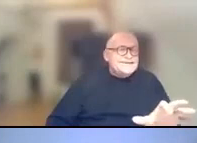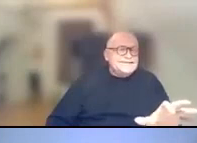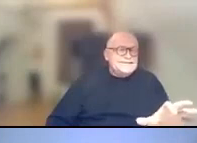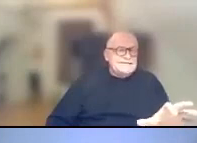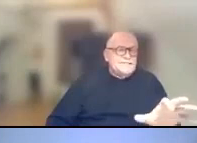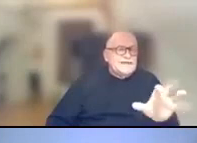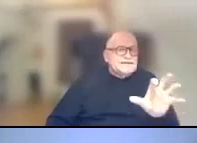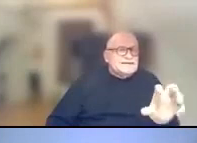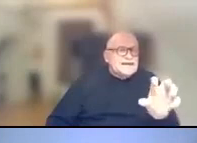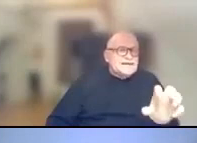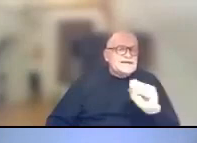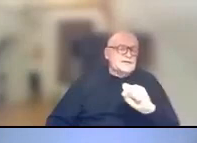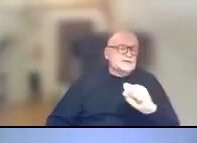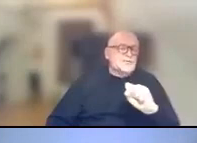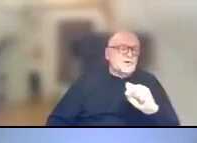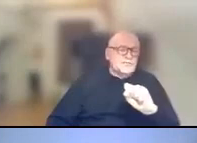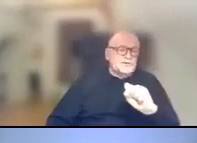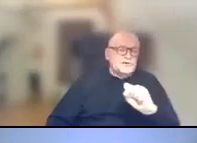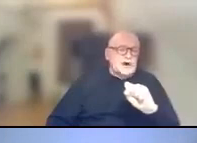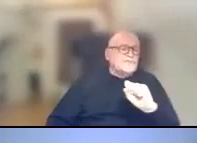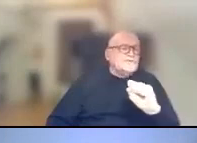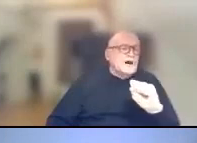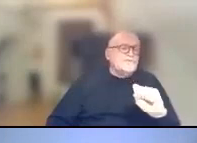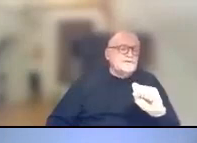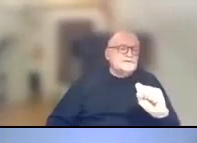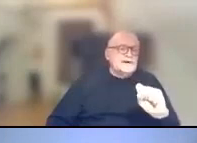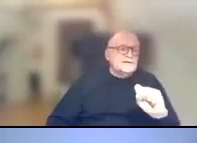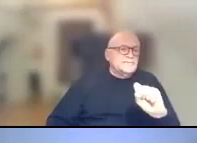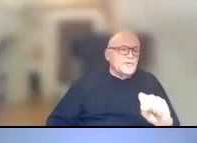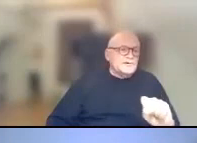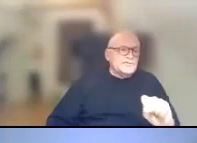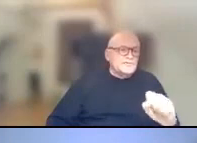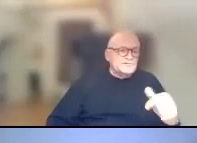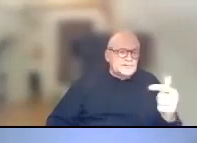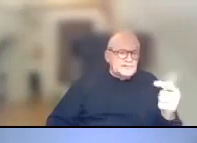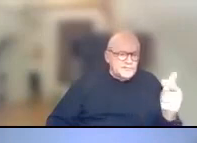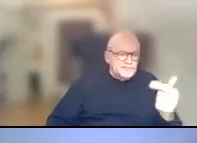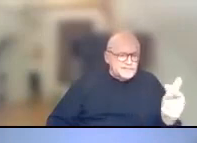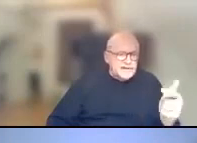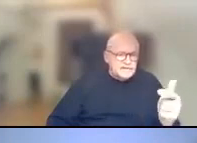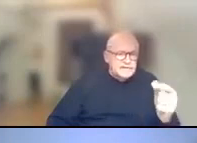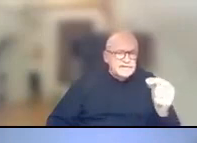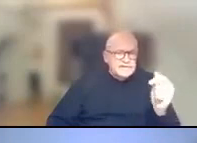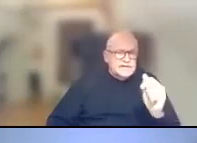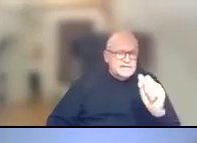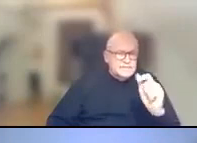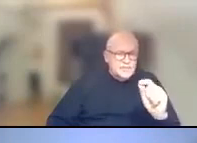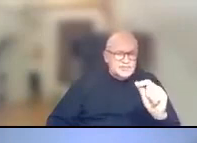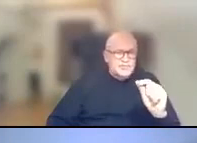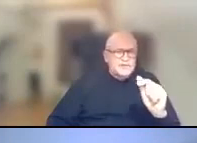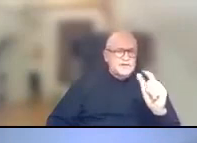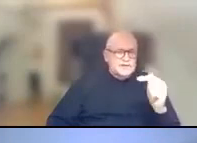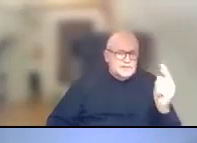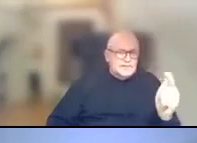kein Täter direkt angesprochen wurde auf die Auffälligkeiten, die beobachtet wurden, sondern es wurde verfahren nach dem